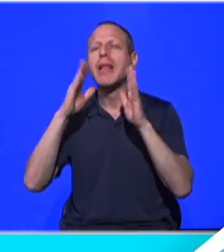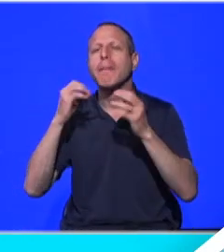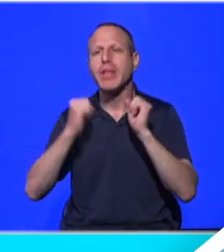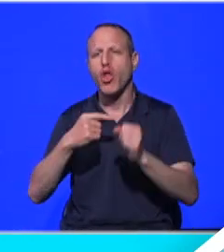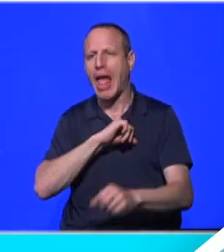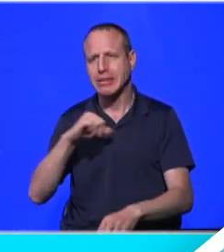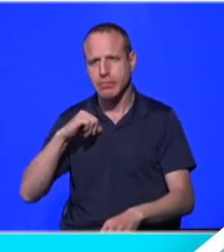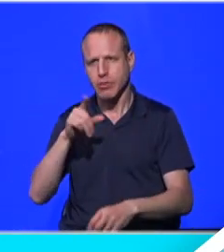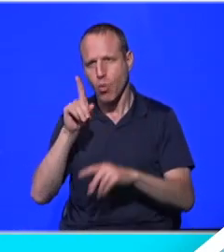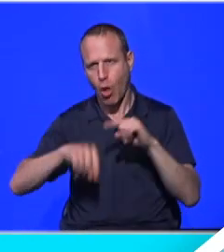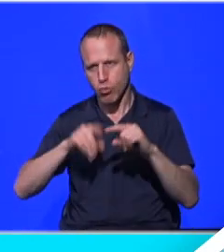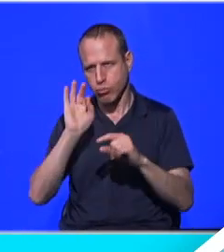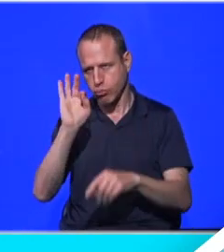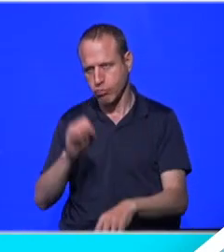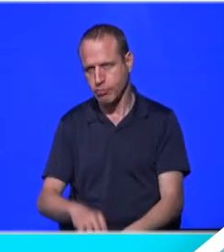מבחינתך?